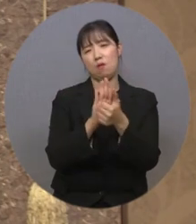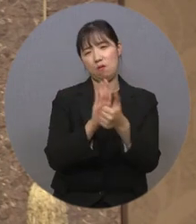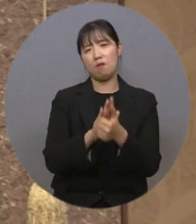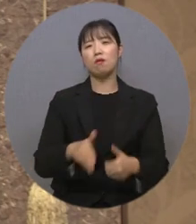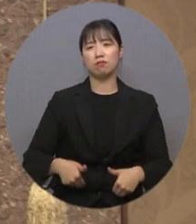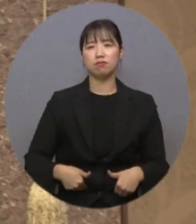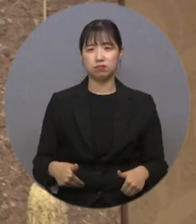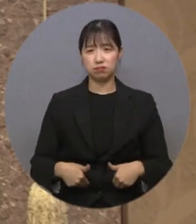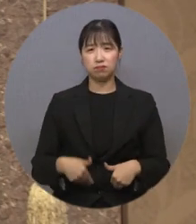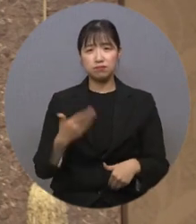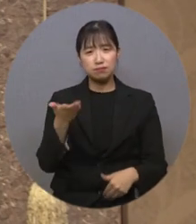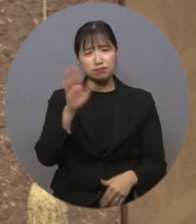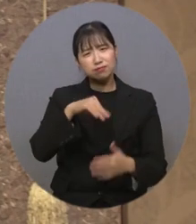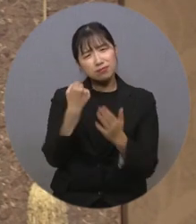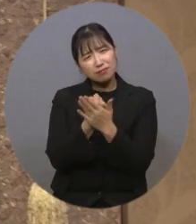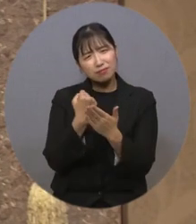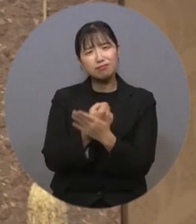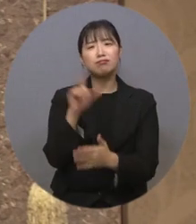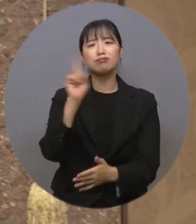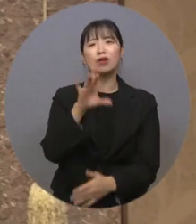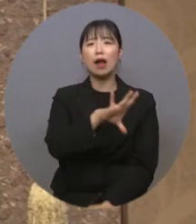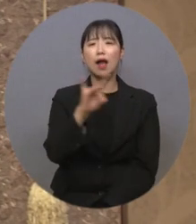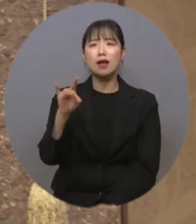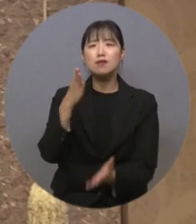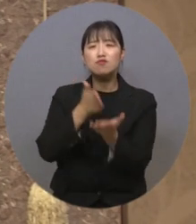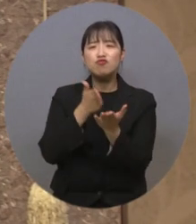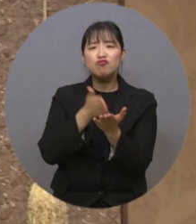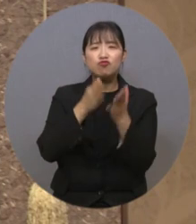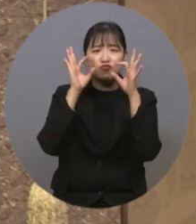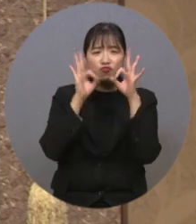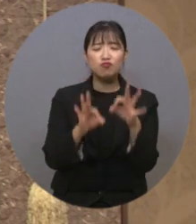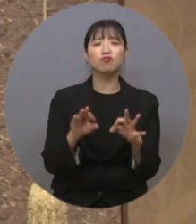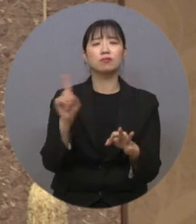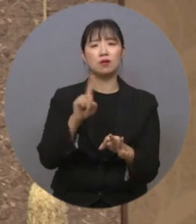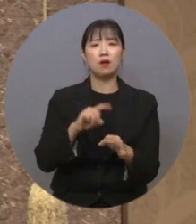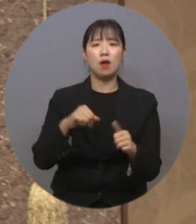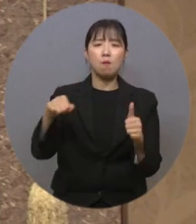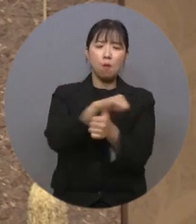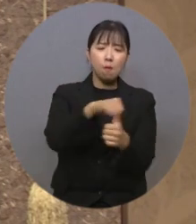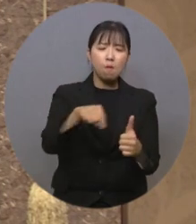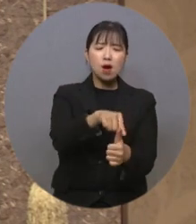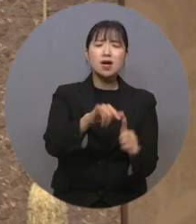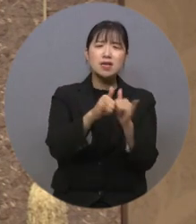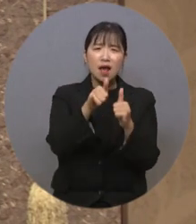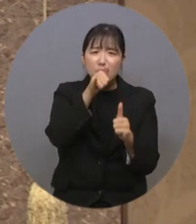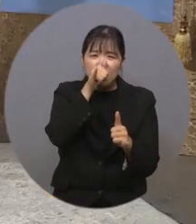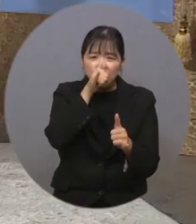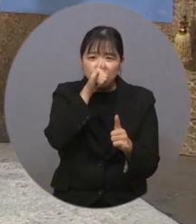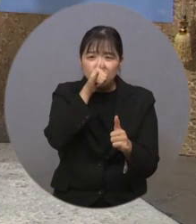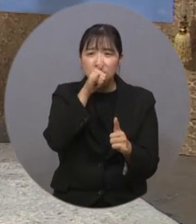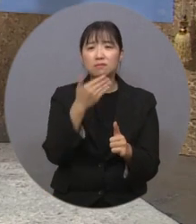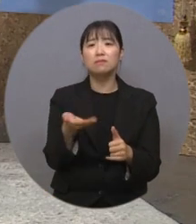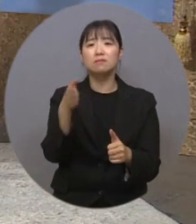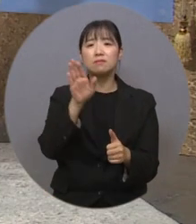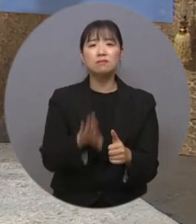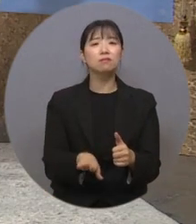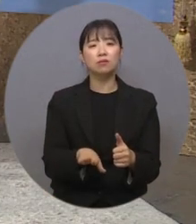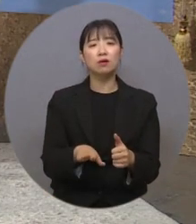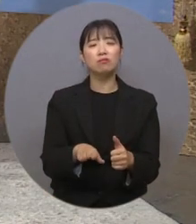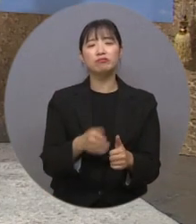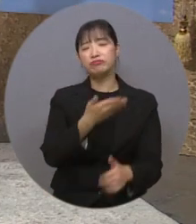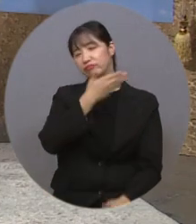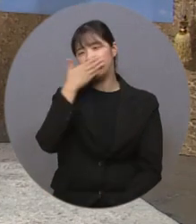선도해야 하는데 정말 안타까운 것은 가끔 뉴스를 보면은요. 네. 폭행하는 사람이 있음에도 불구하고 못 본